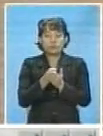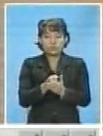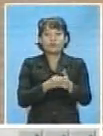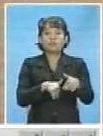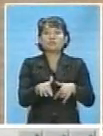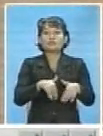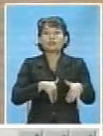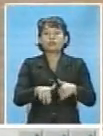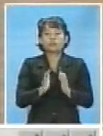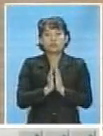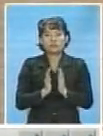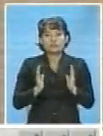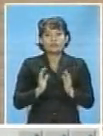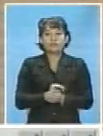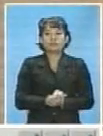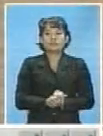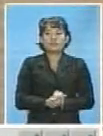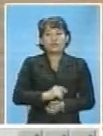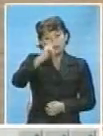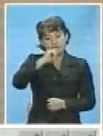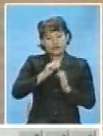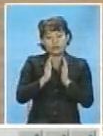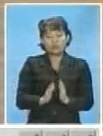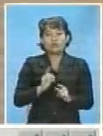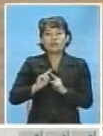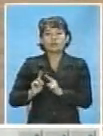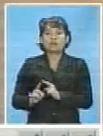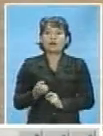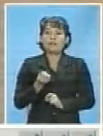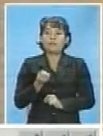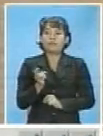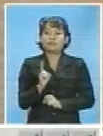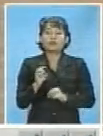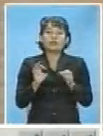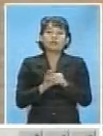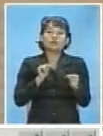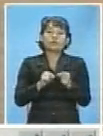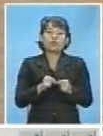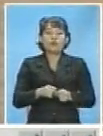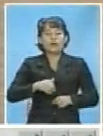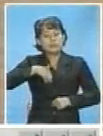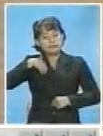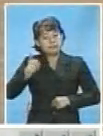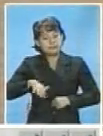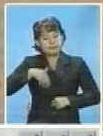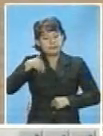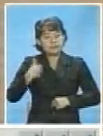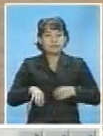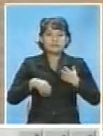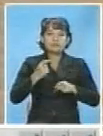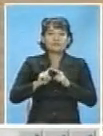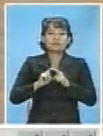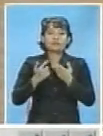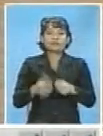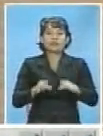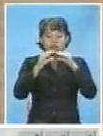ข์ให้พี่น้องประชาชนรวมไปถึงคนไทยจำนวนไม่น้อยเลยนะคะท่านประธานที่แม้จะเผชิญทุกข์แต่ก็ยังยิ้มแย้มได้นะ